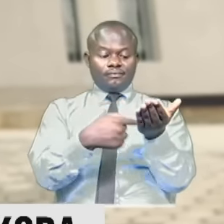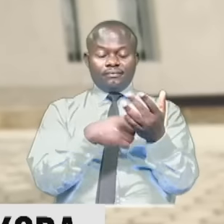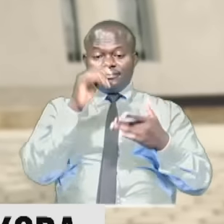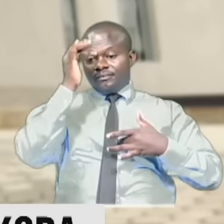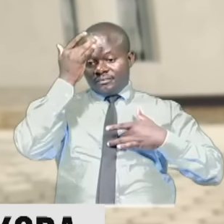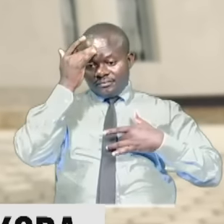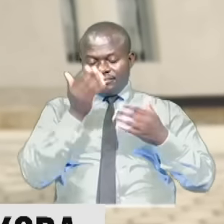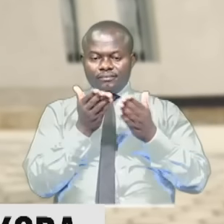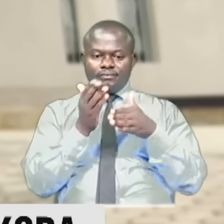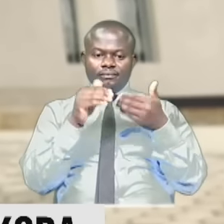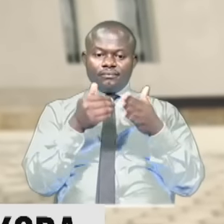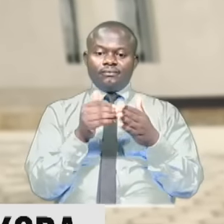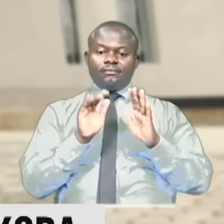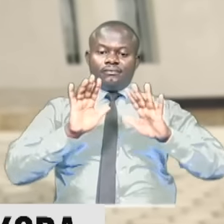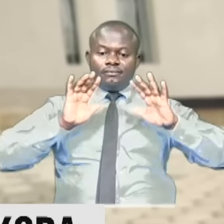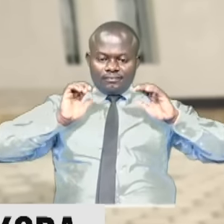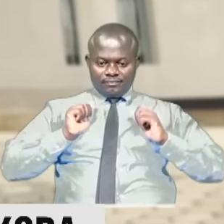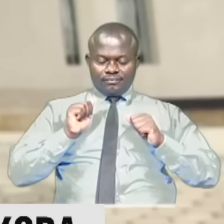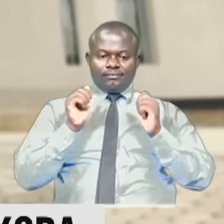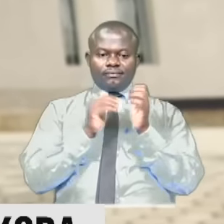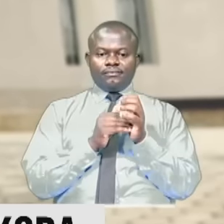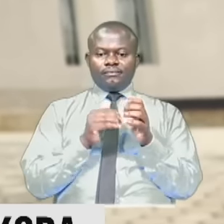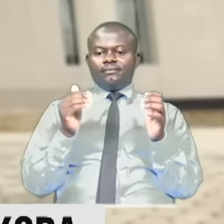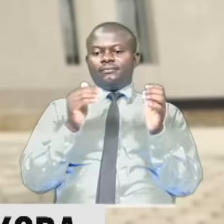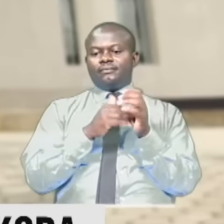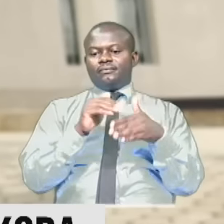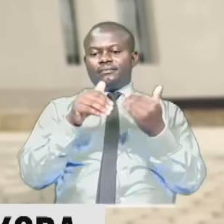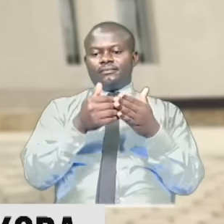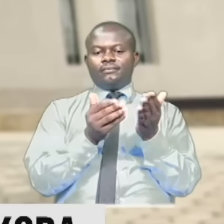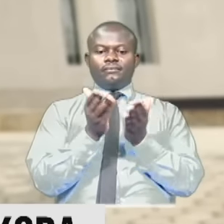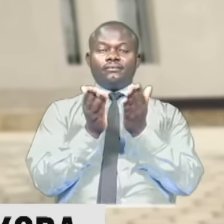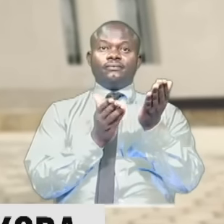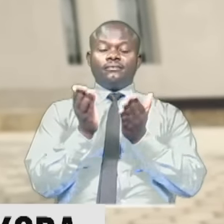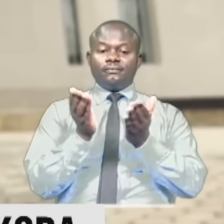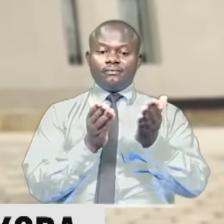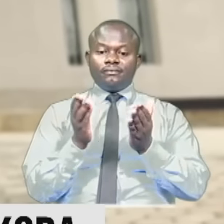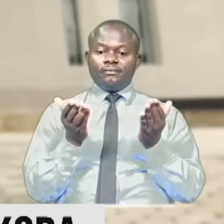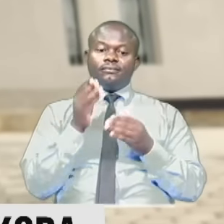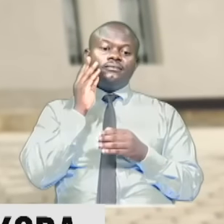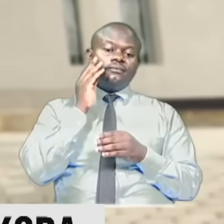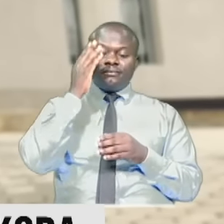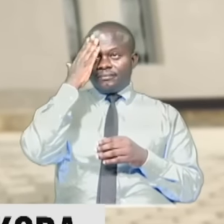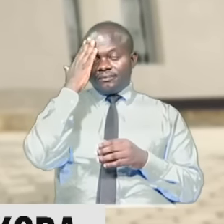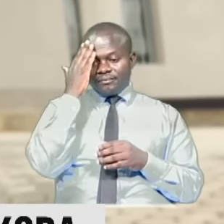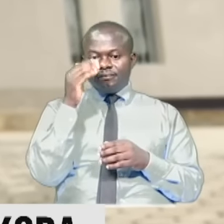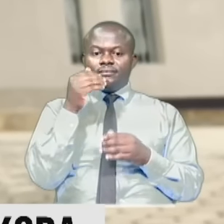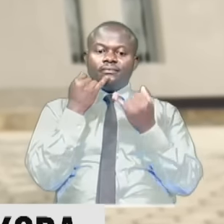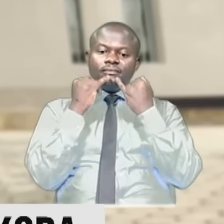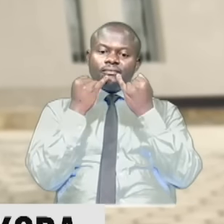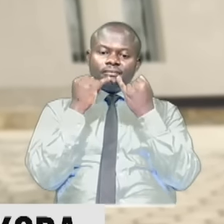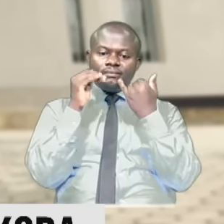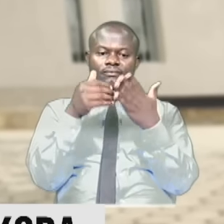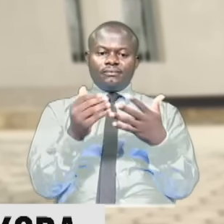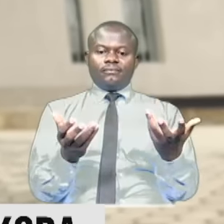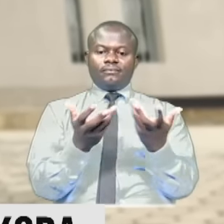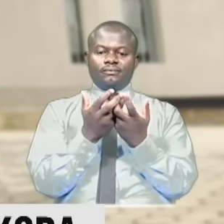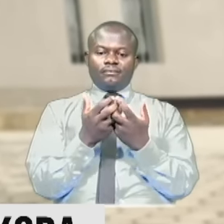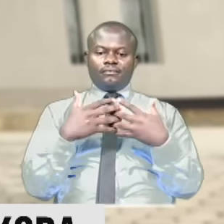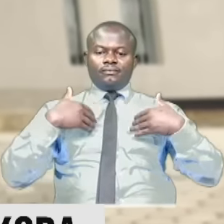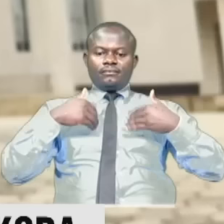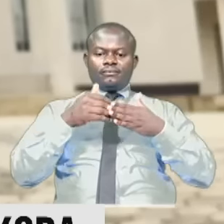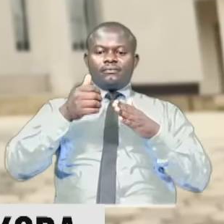abarwayi, yaba serivisi zo kwirinda ndetse na serivisi bamenyeraho amakuru ajyanye